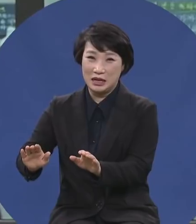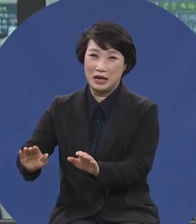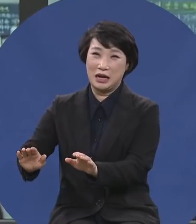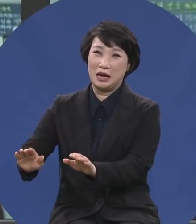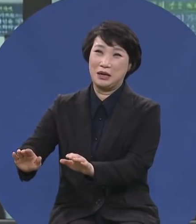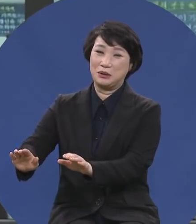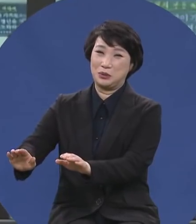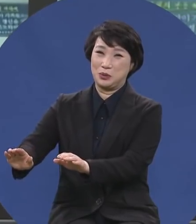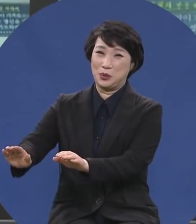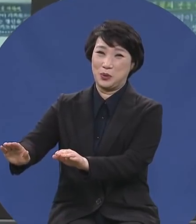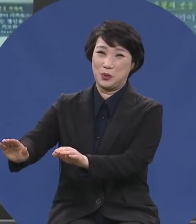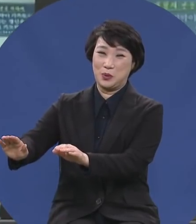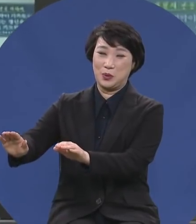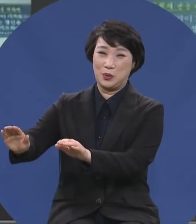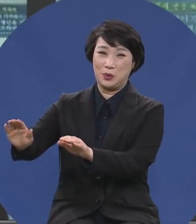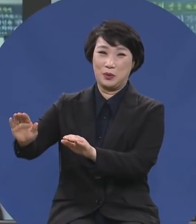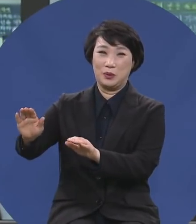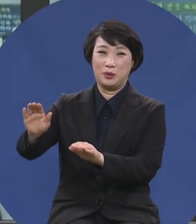바다